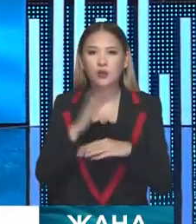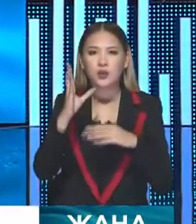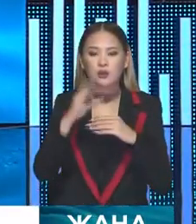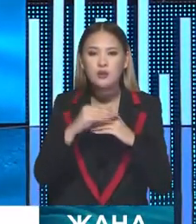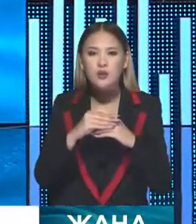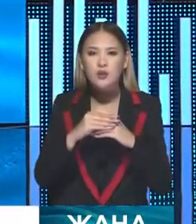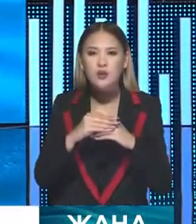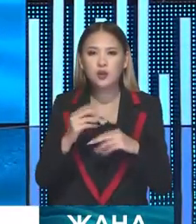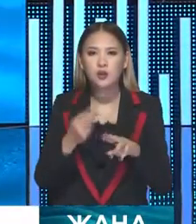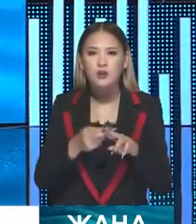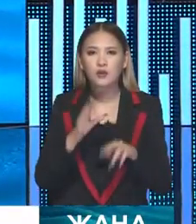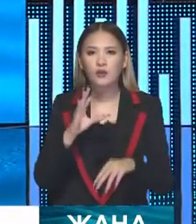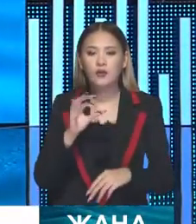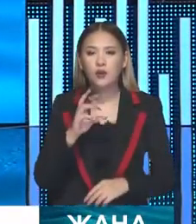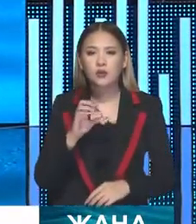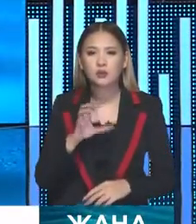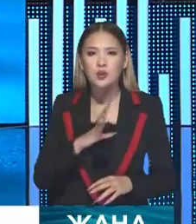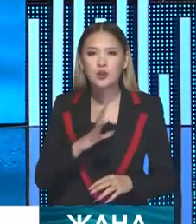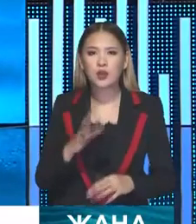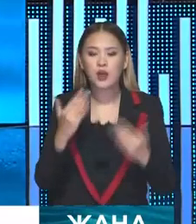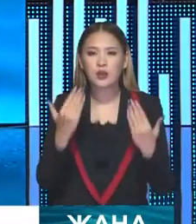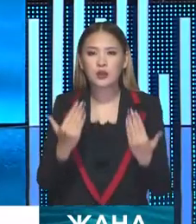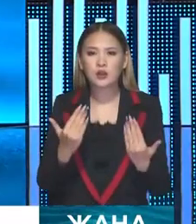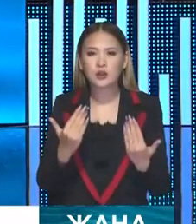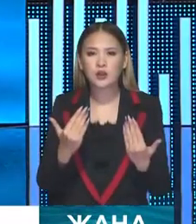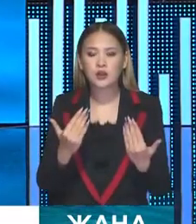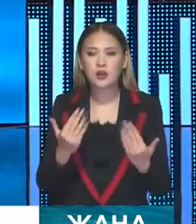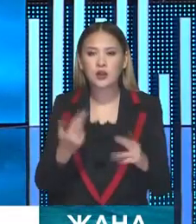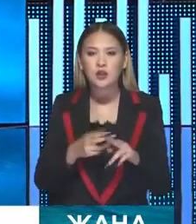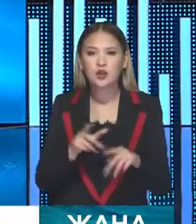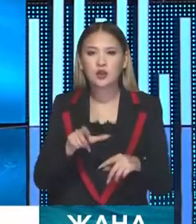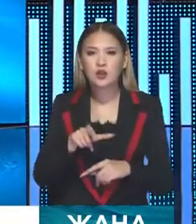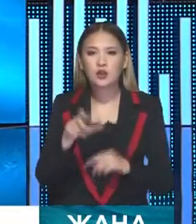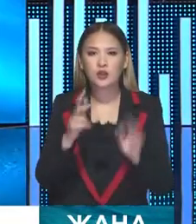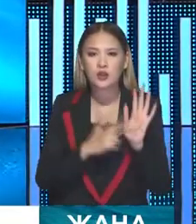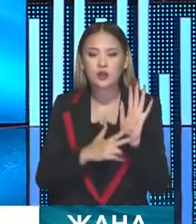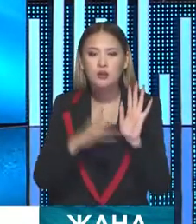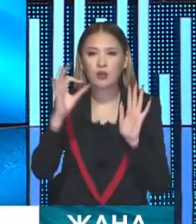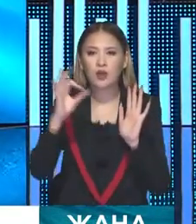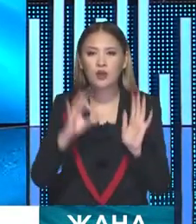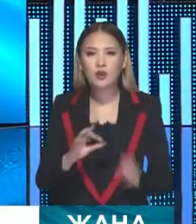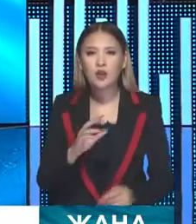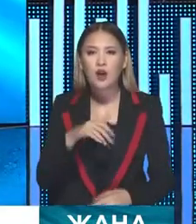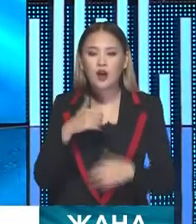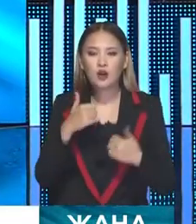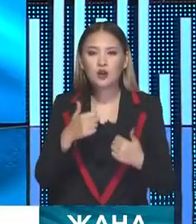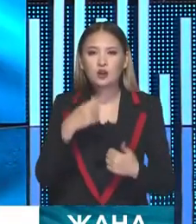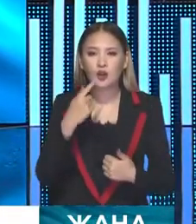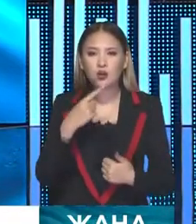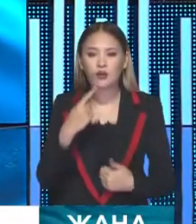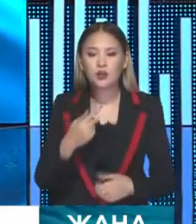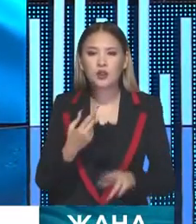Тиісті ведомство өкілдері қазіргі таңда елдегі жолдардың 80% жақсы деп отыр.